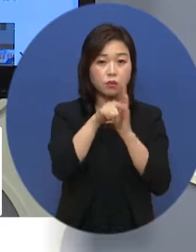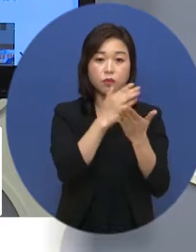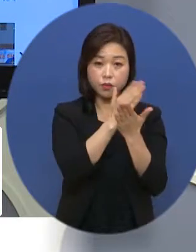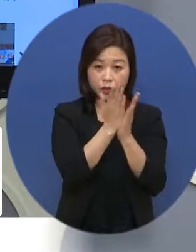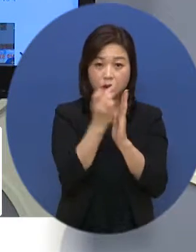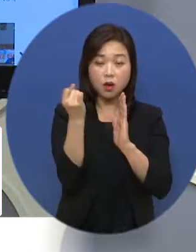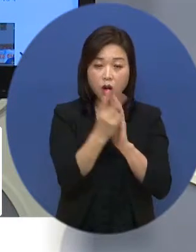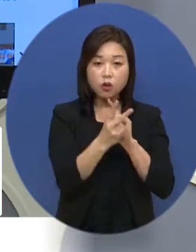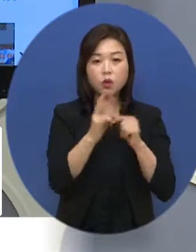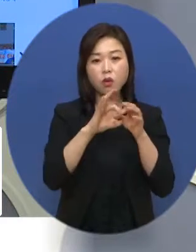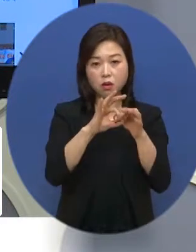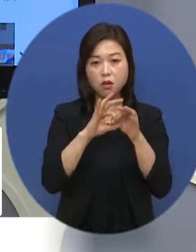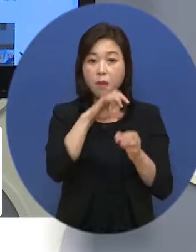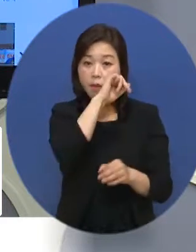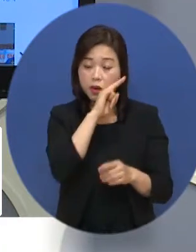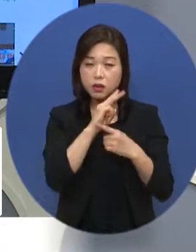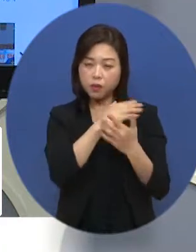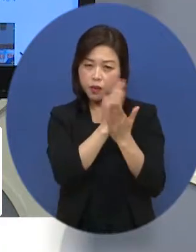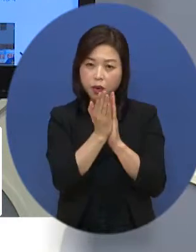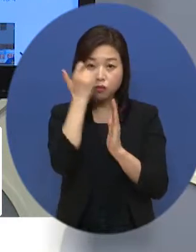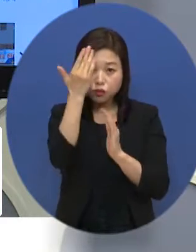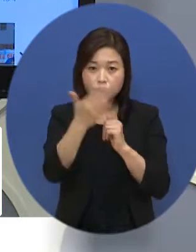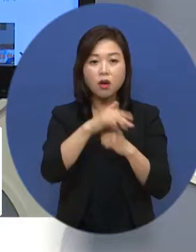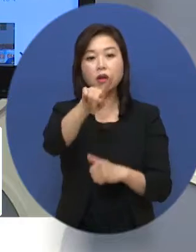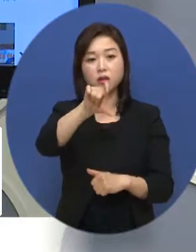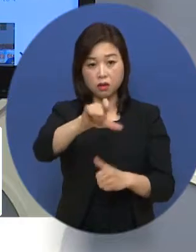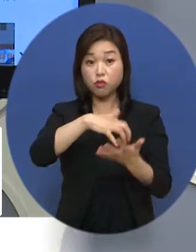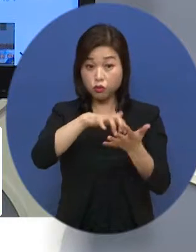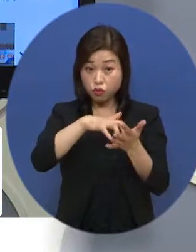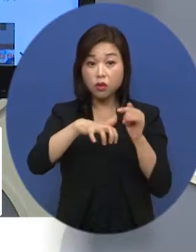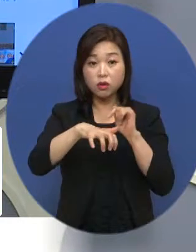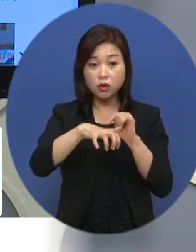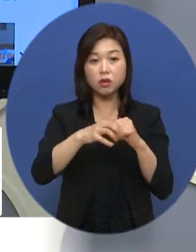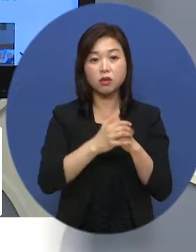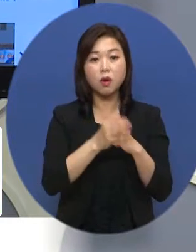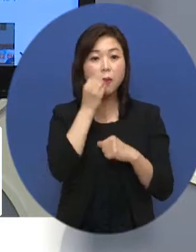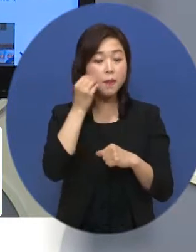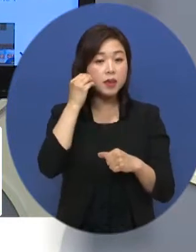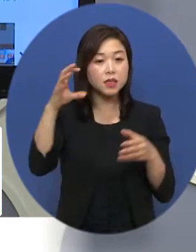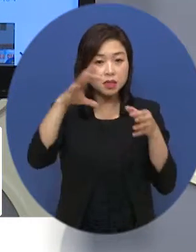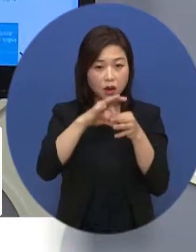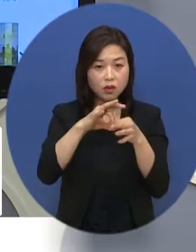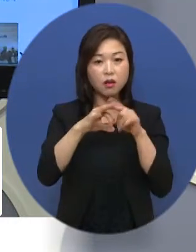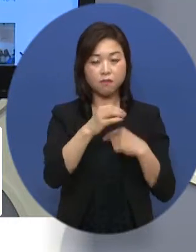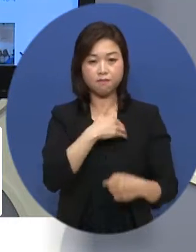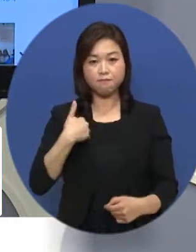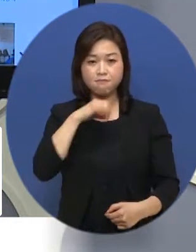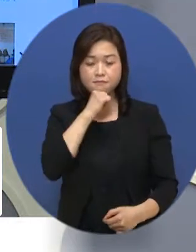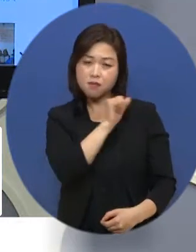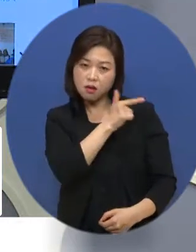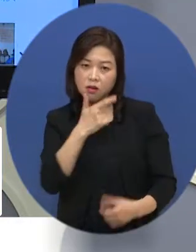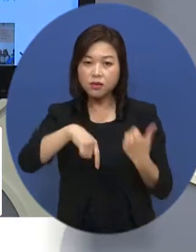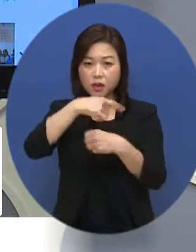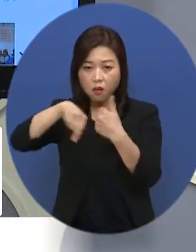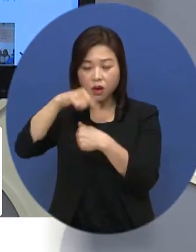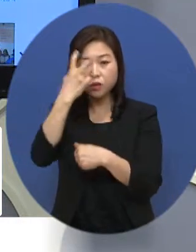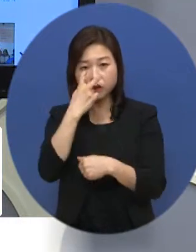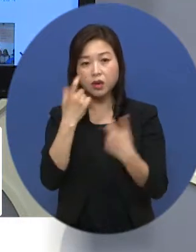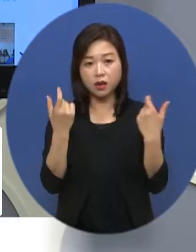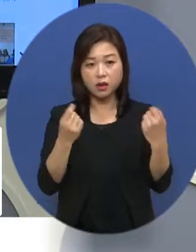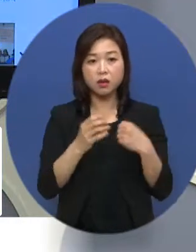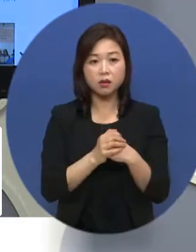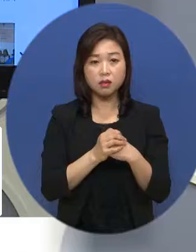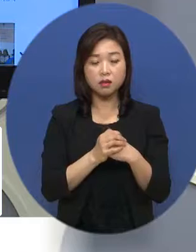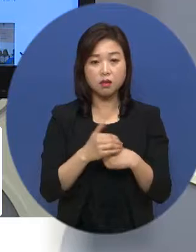이용 편의성 등 총 15 문항으로 구성되어 홈페이지 이용 만족도에 대해 다각도로 조사합니다 이용